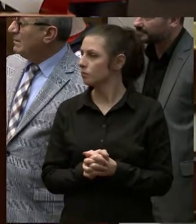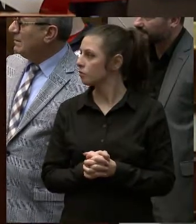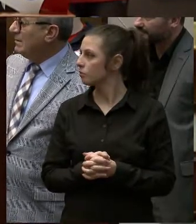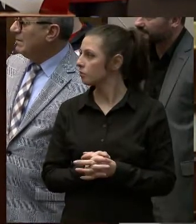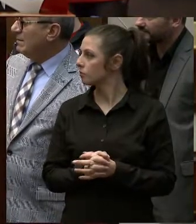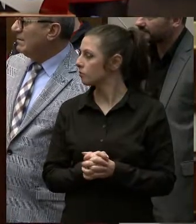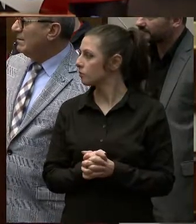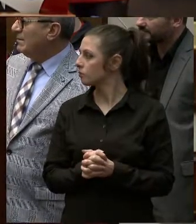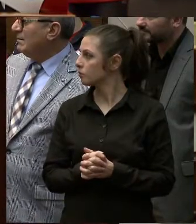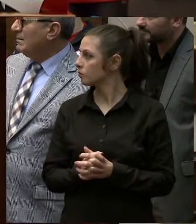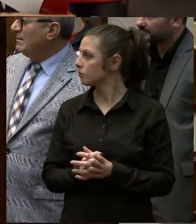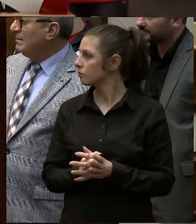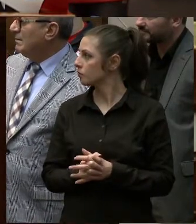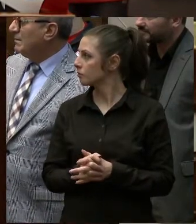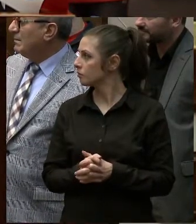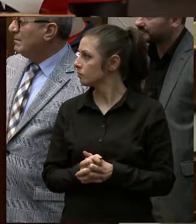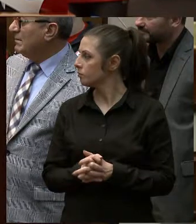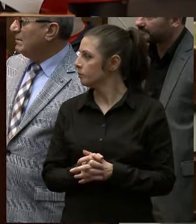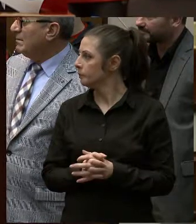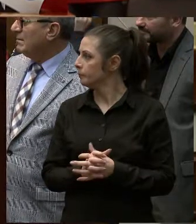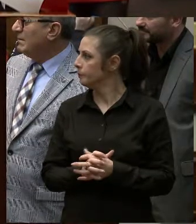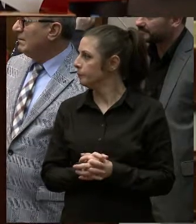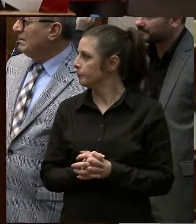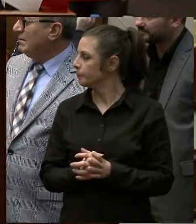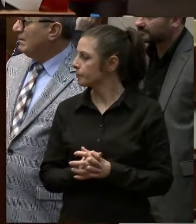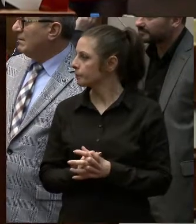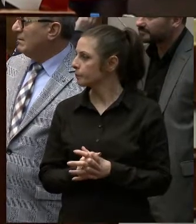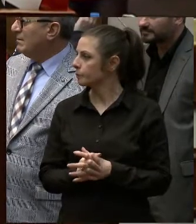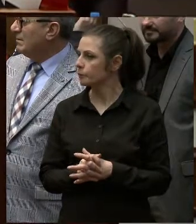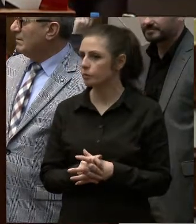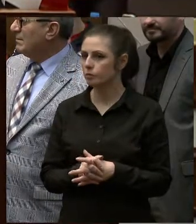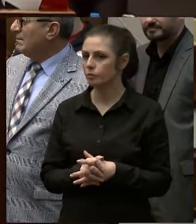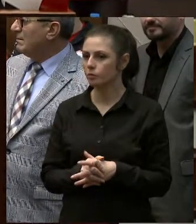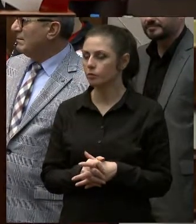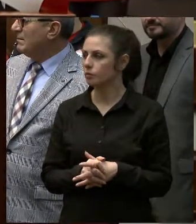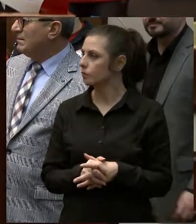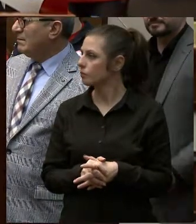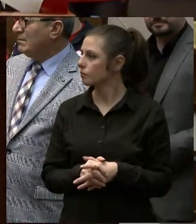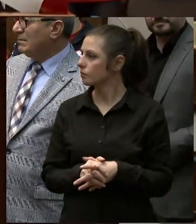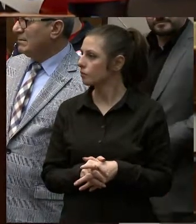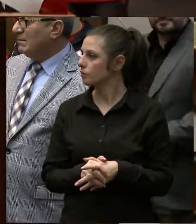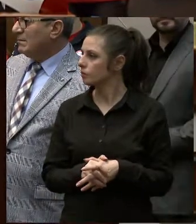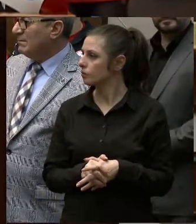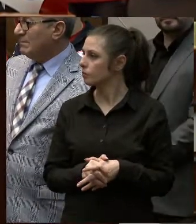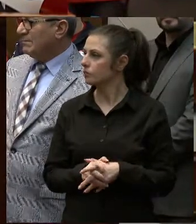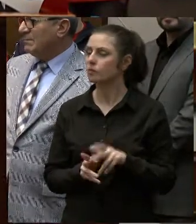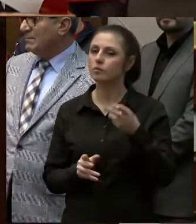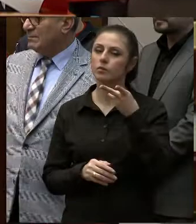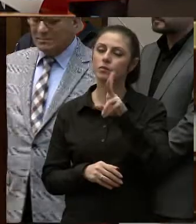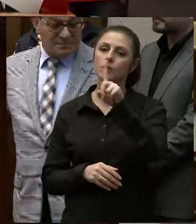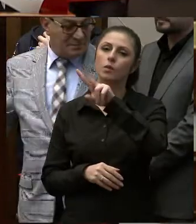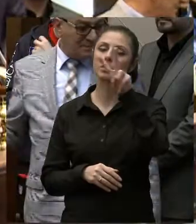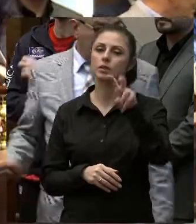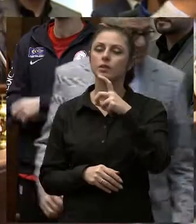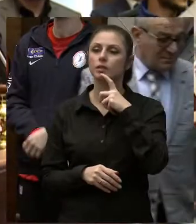Dün konuştuk ya. Dün dedik yani gençlik ve spor olsa bir ayrı. Uygun mu? Gençler, 2018